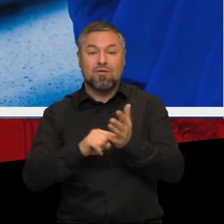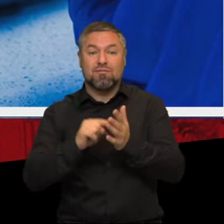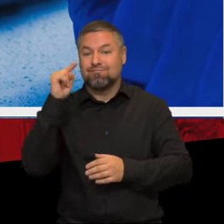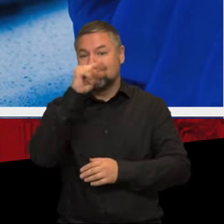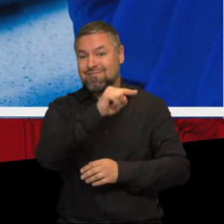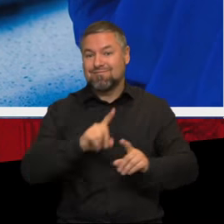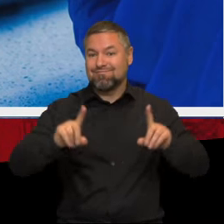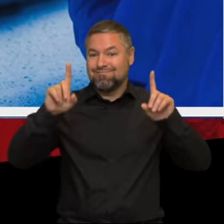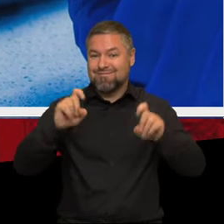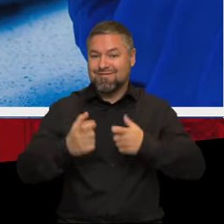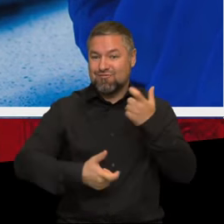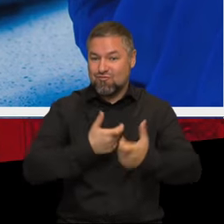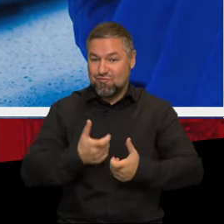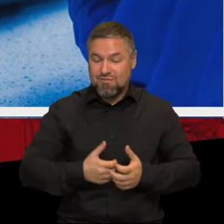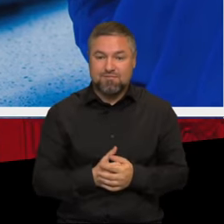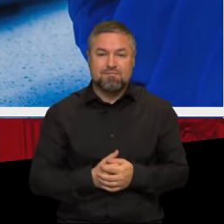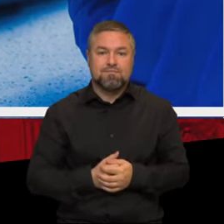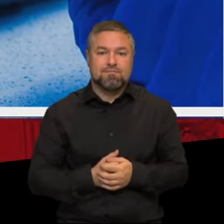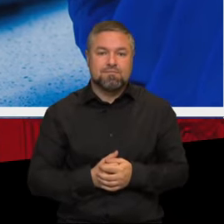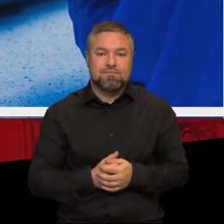w tamtej inauguracji.